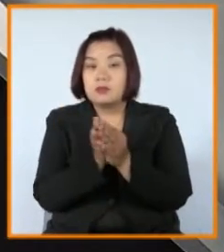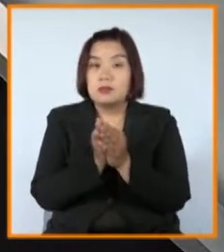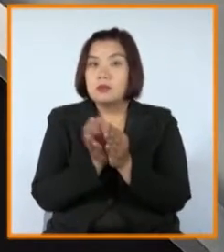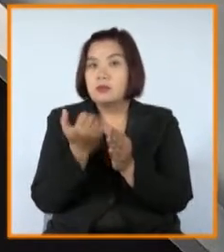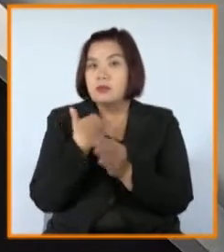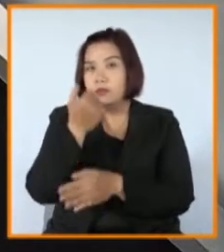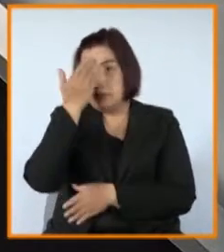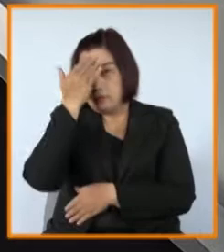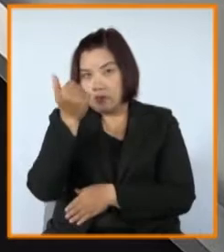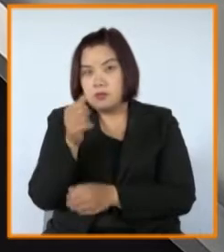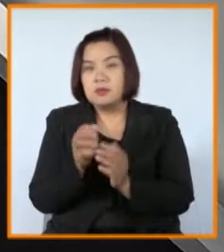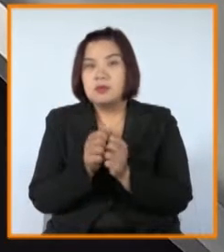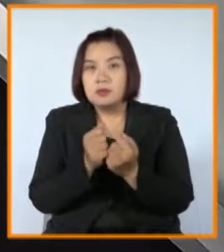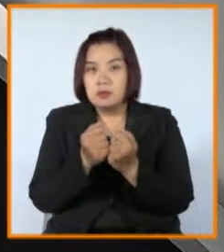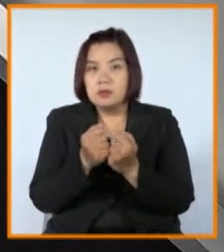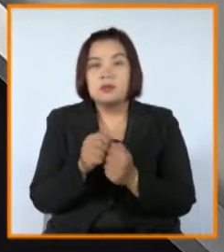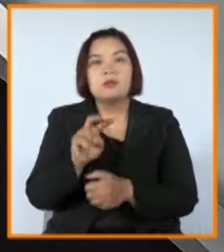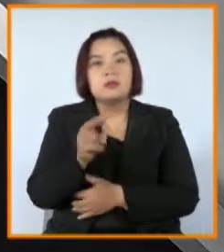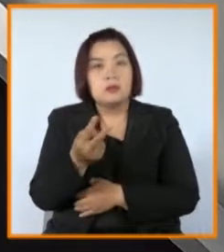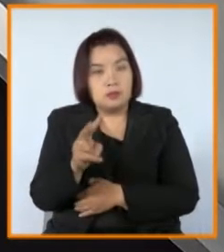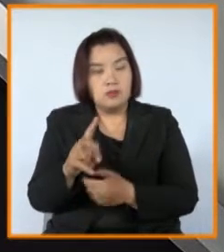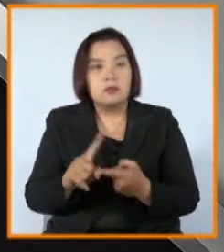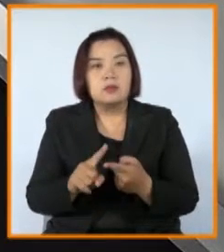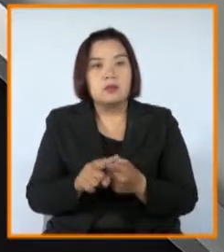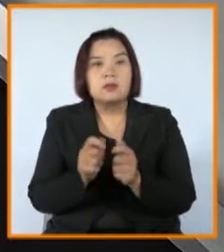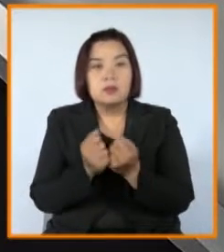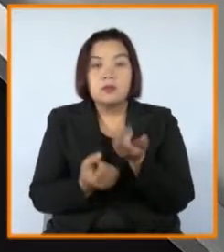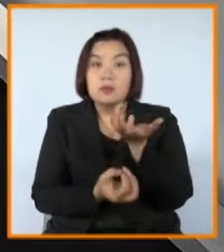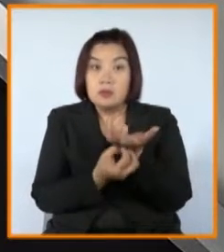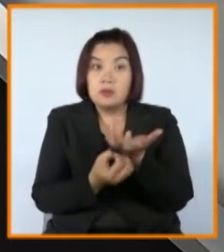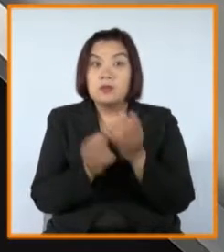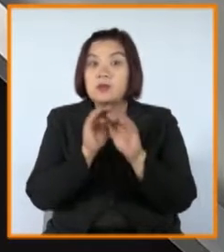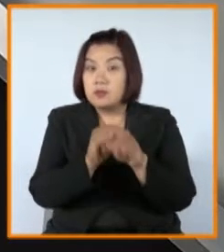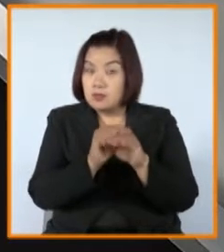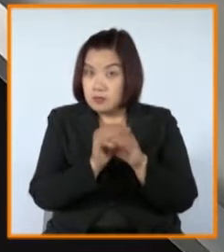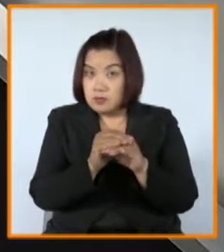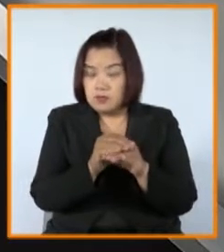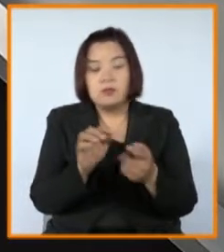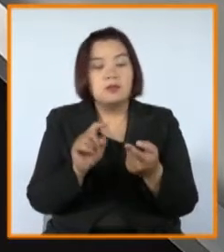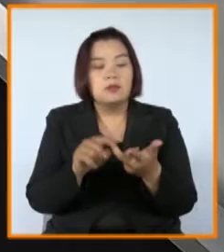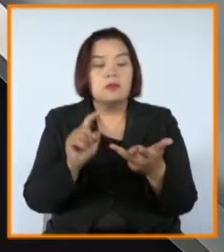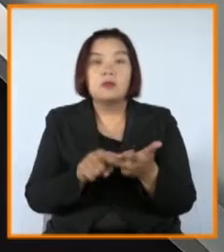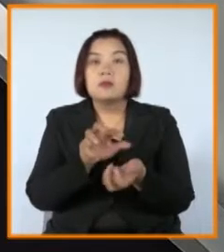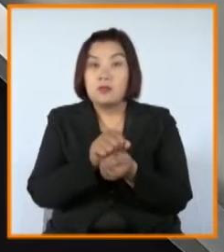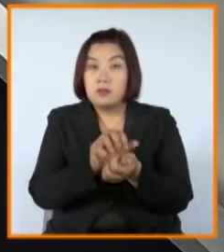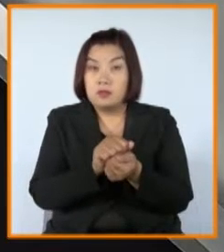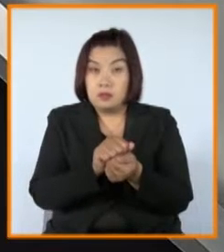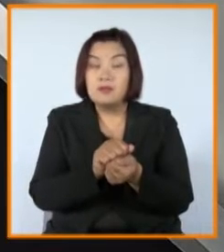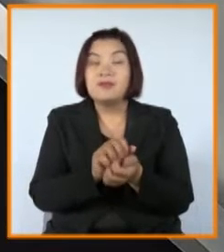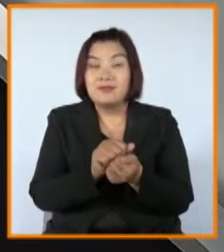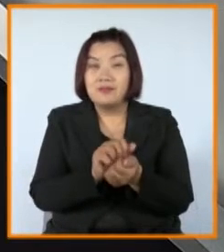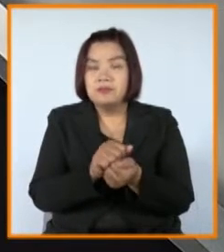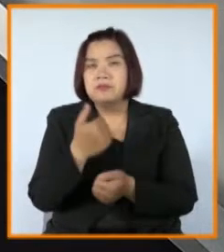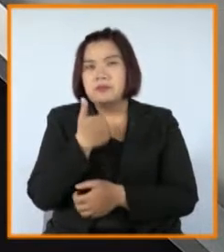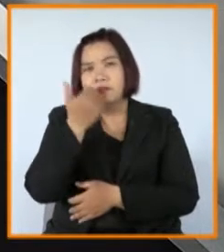งๆค่ะมีทั้งหอยหวานย่างแกงคั่วหอยหอมนะคะแล้วก็ยำหอยหอมหอยหอมนะคะแต่ว่าย่